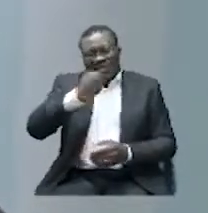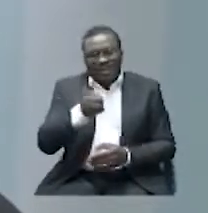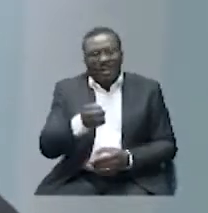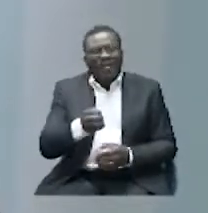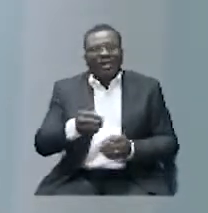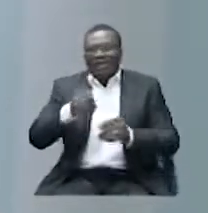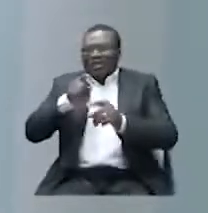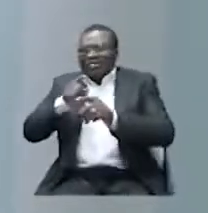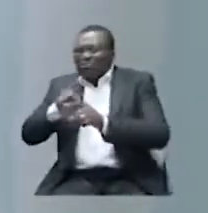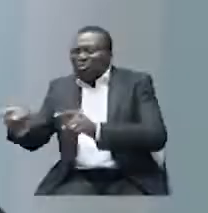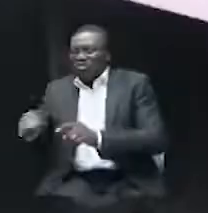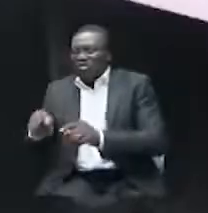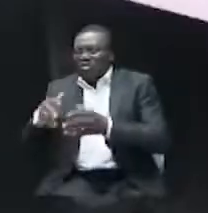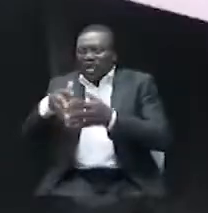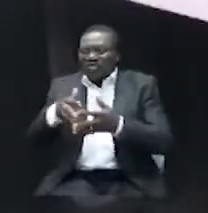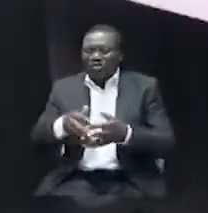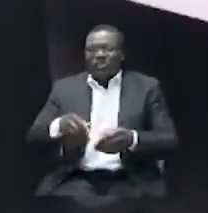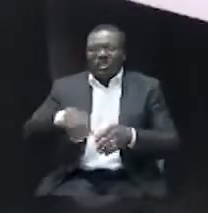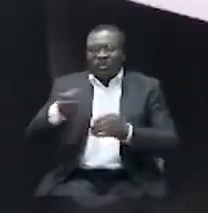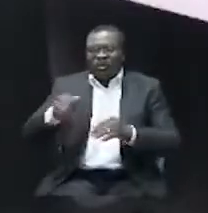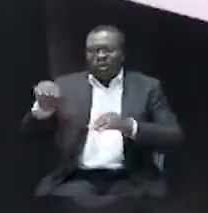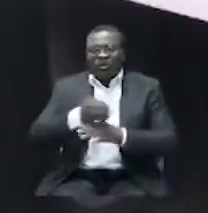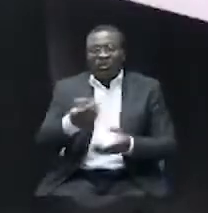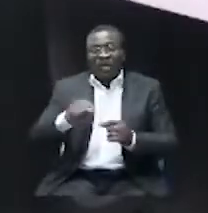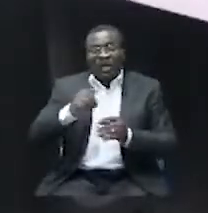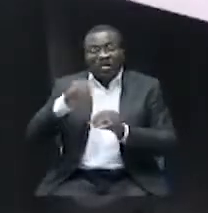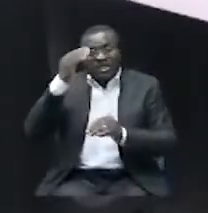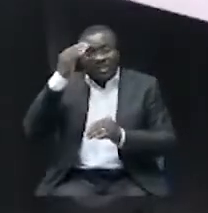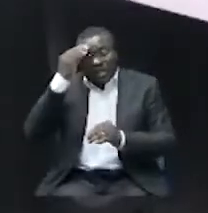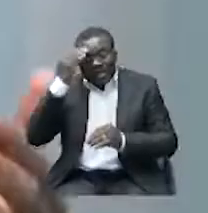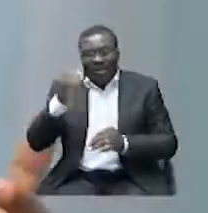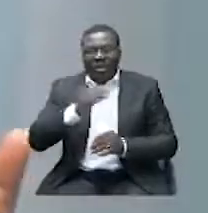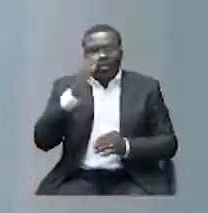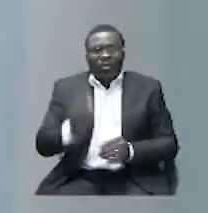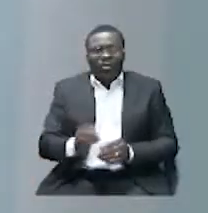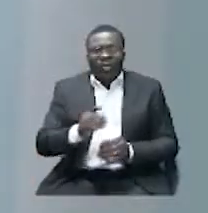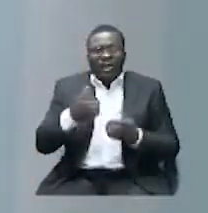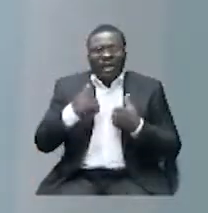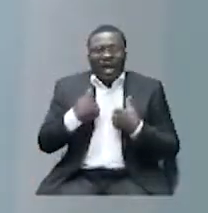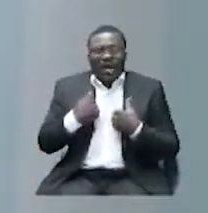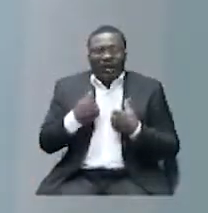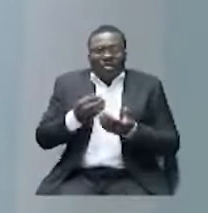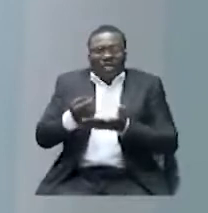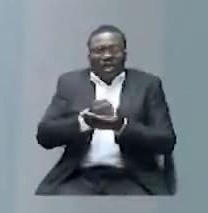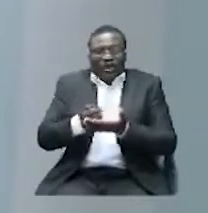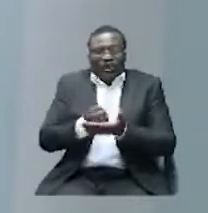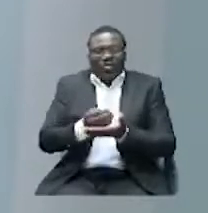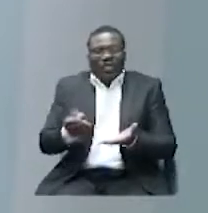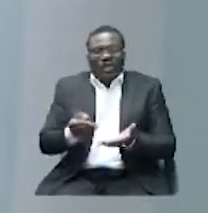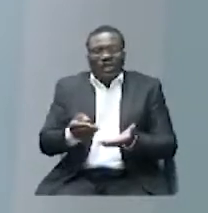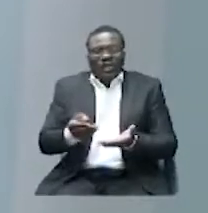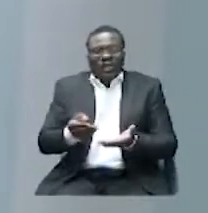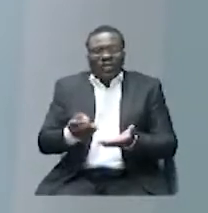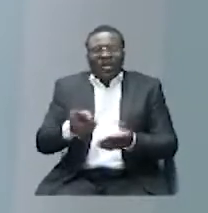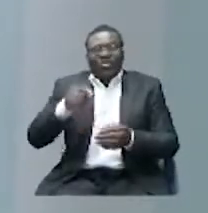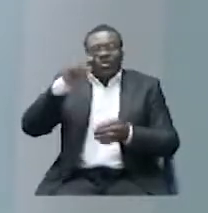entreprises, certaines choses, mais lorsqu'on sait que le Bénin a une économie essentiellement fiscale, de quoi est-ce